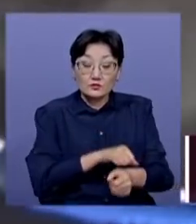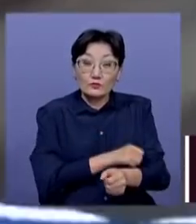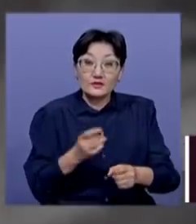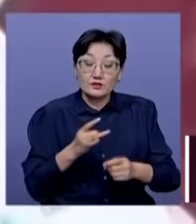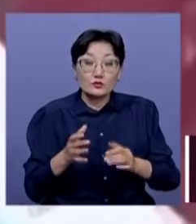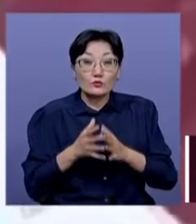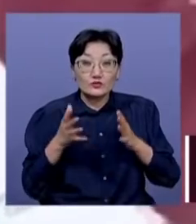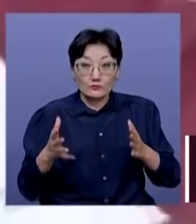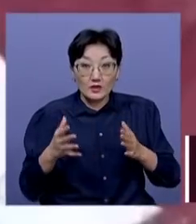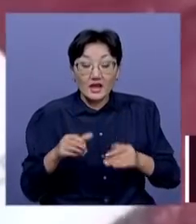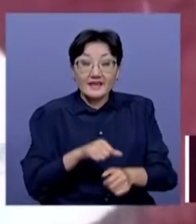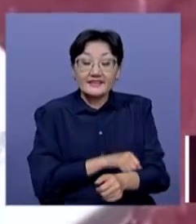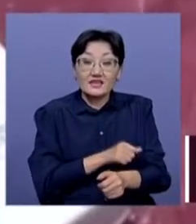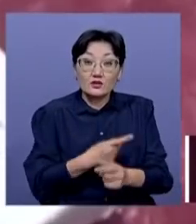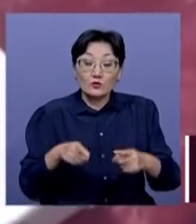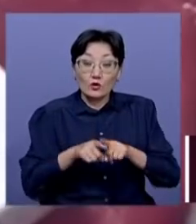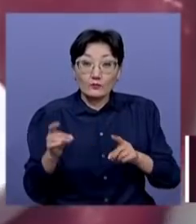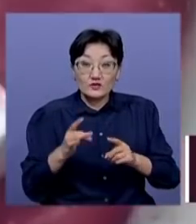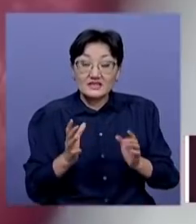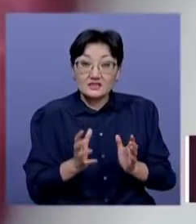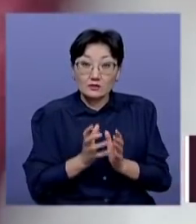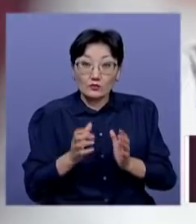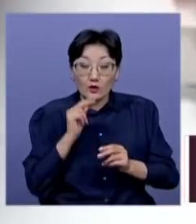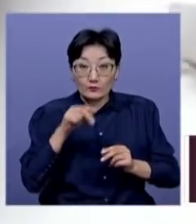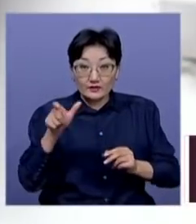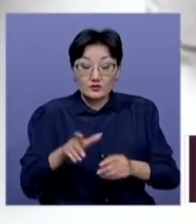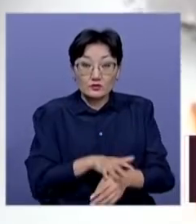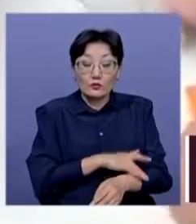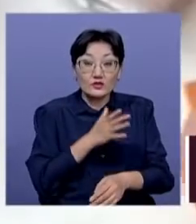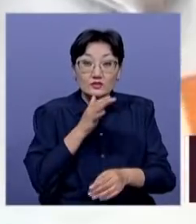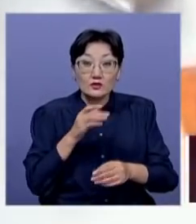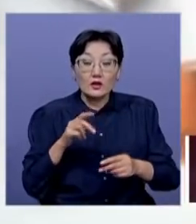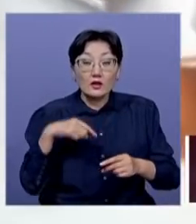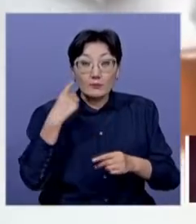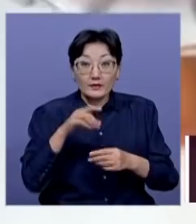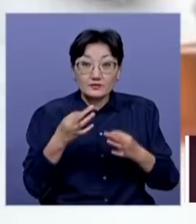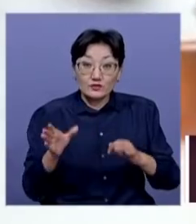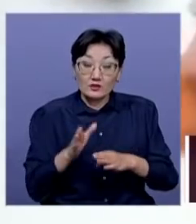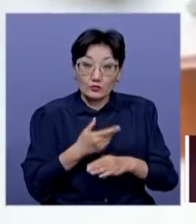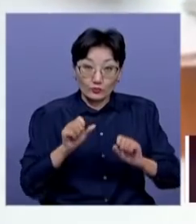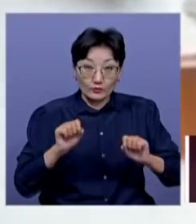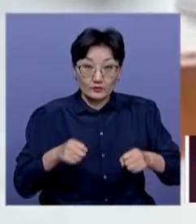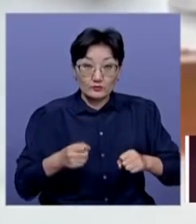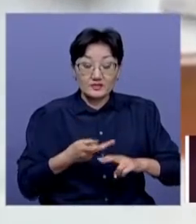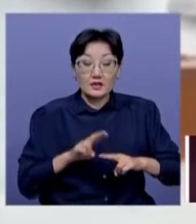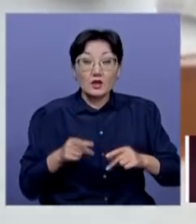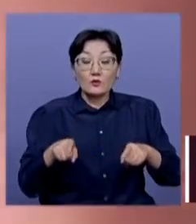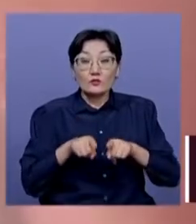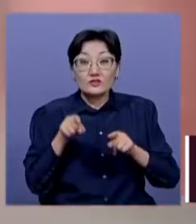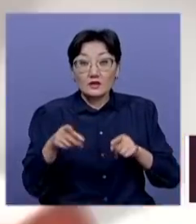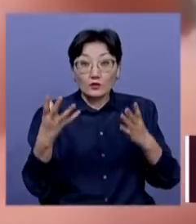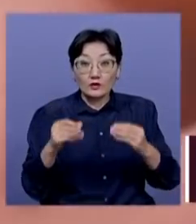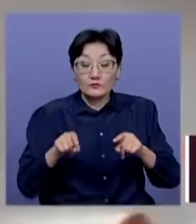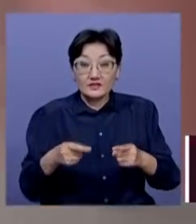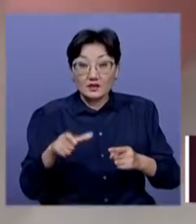көлемі үлкен, ал героиннің осындай мөлшерін сақтау күдіктіні ұзақ мерзімге бас бостандығынан айыруы мүмкін. Сондай-ақ дәл сол күні